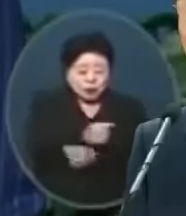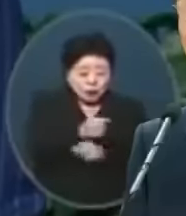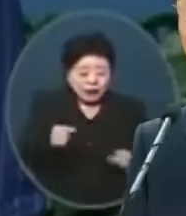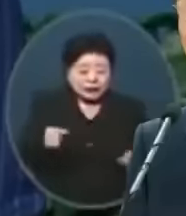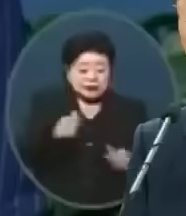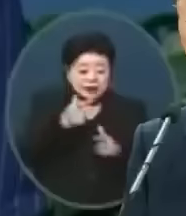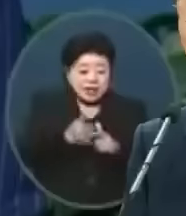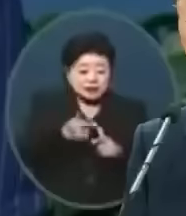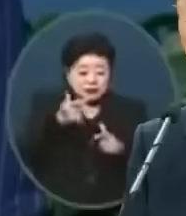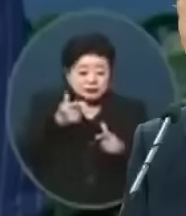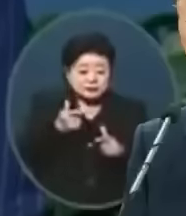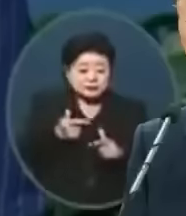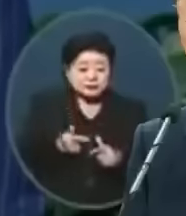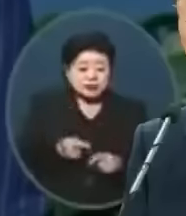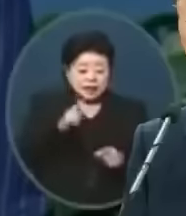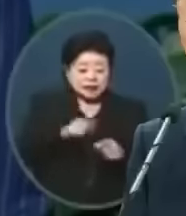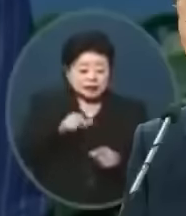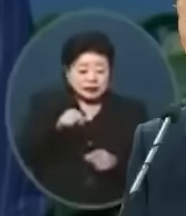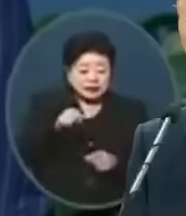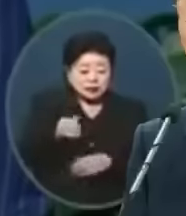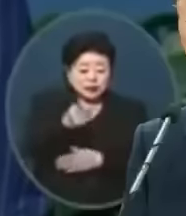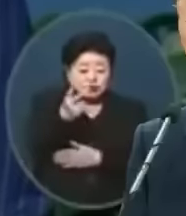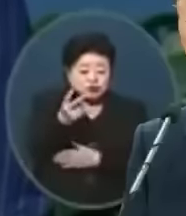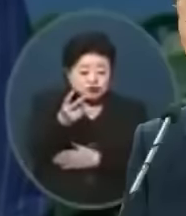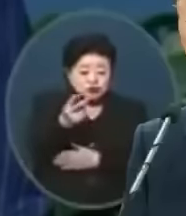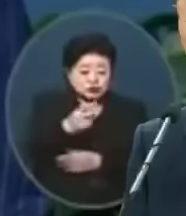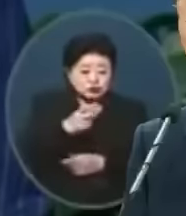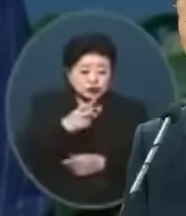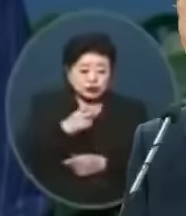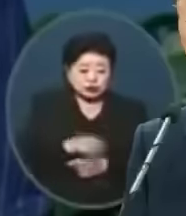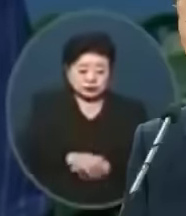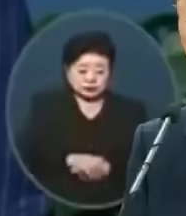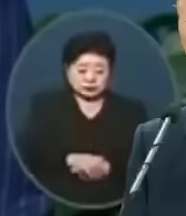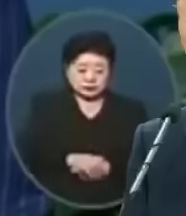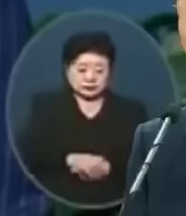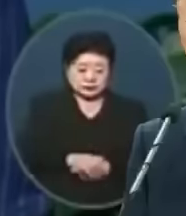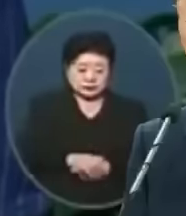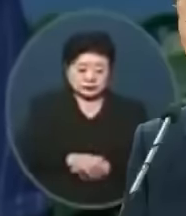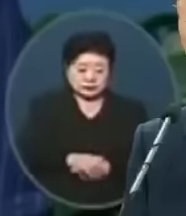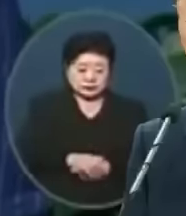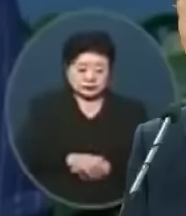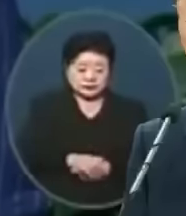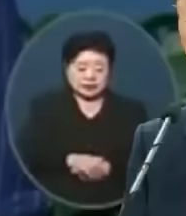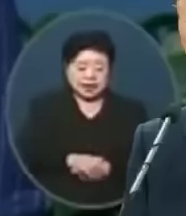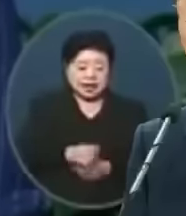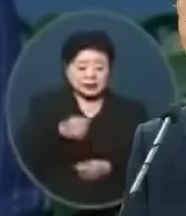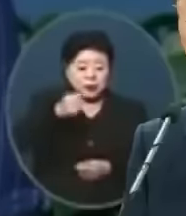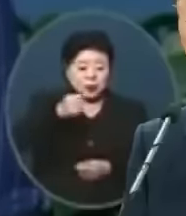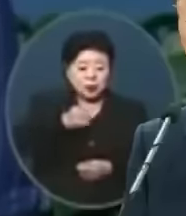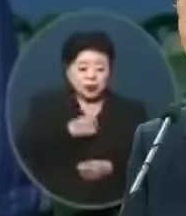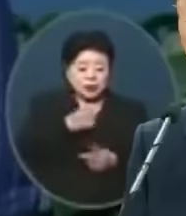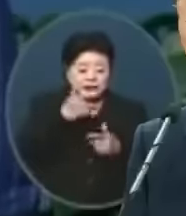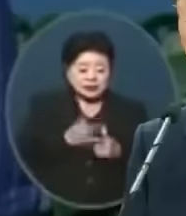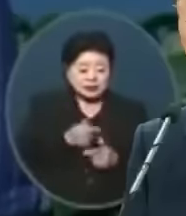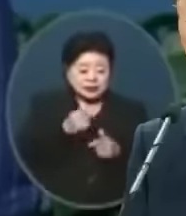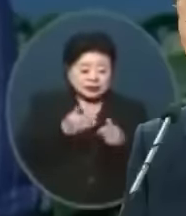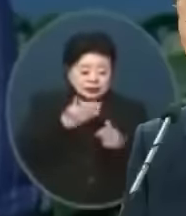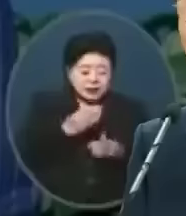때 예수님은 보리떡 5개와 물고기 2마리밖에 없었습니다. 그것을 가지고 예수님이